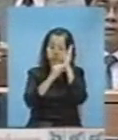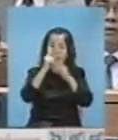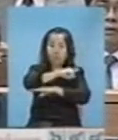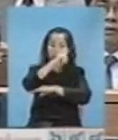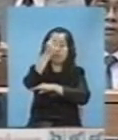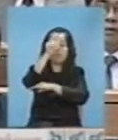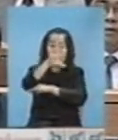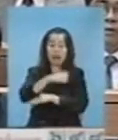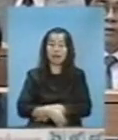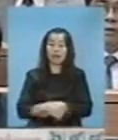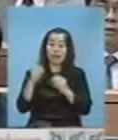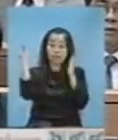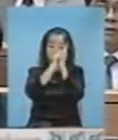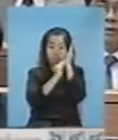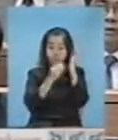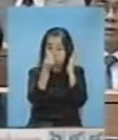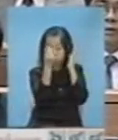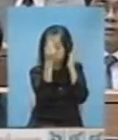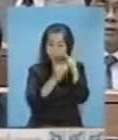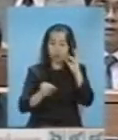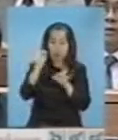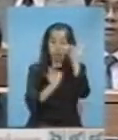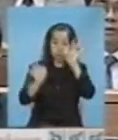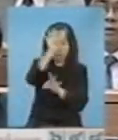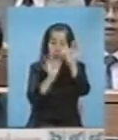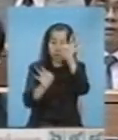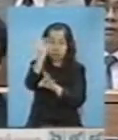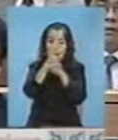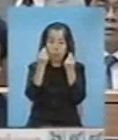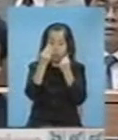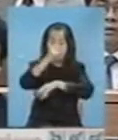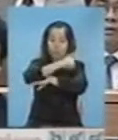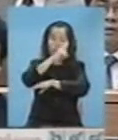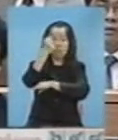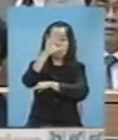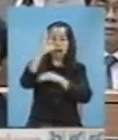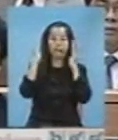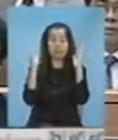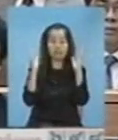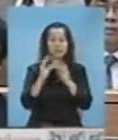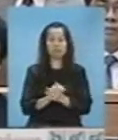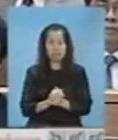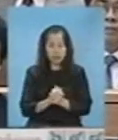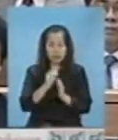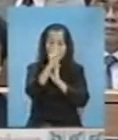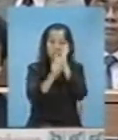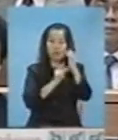แต่ท่านไปไกลถึงขนาดเร่งหยิบยกขึ้นมาพิจารณาภายใน15วันโดยข้อบังคับ